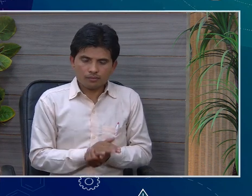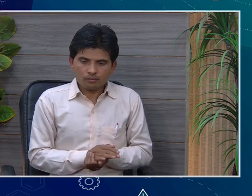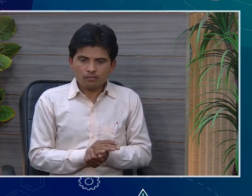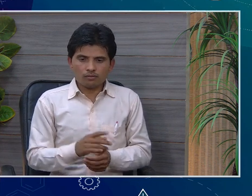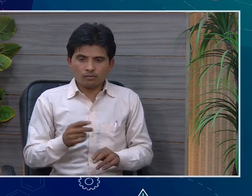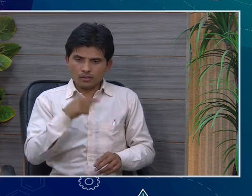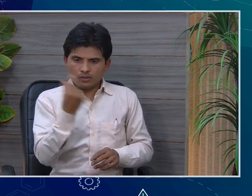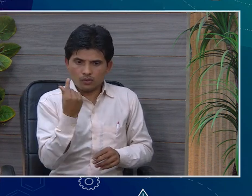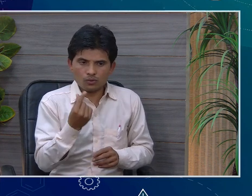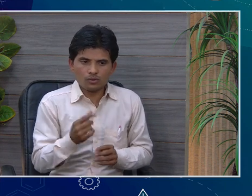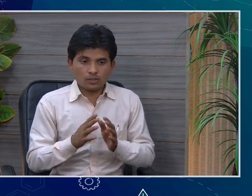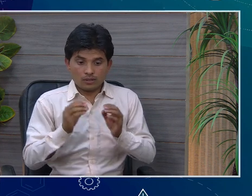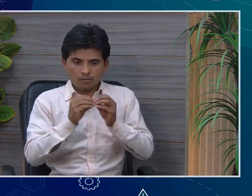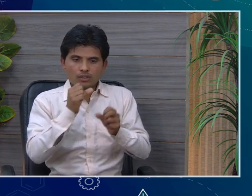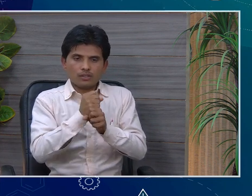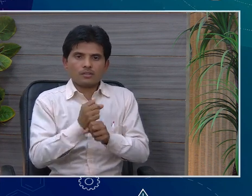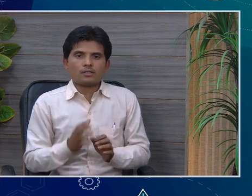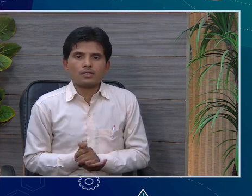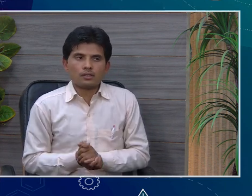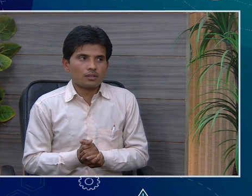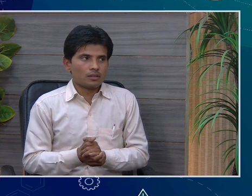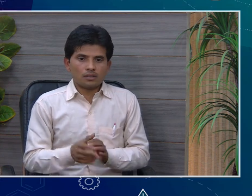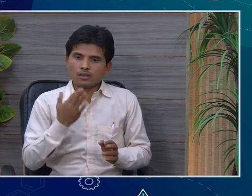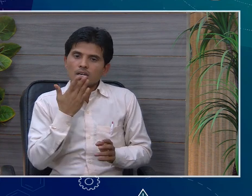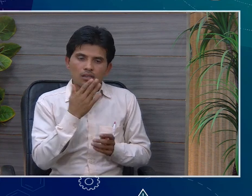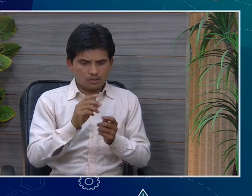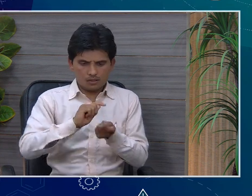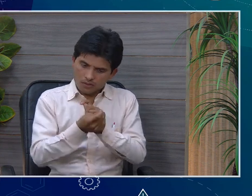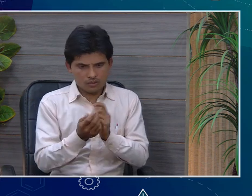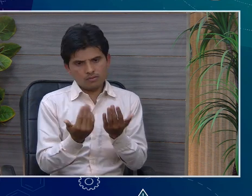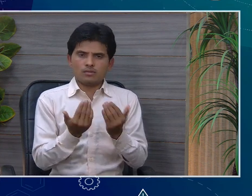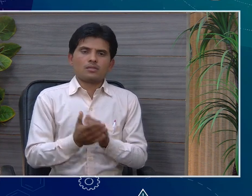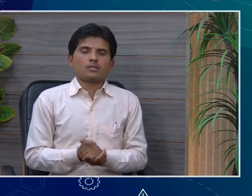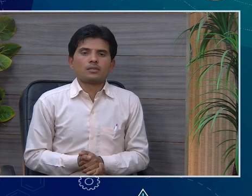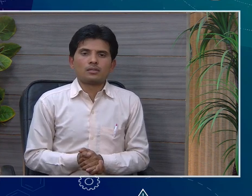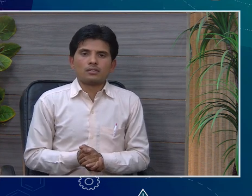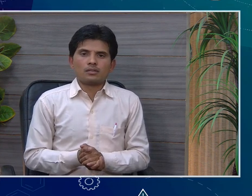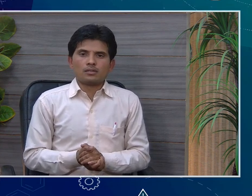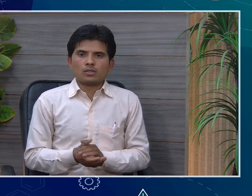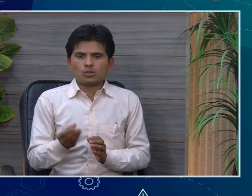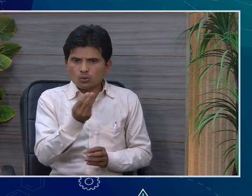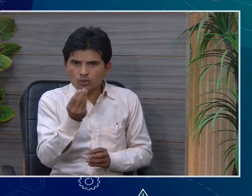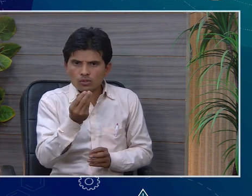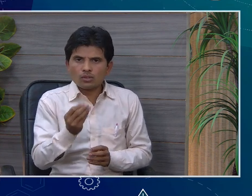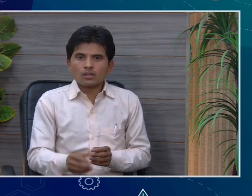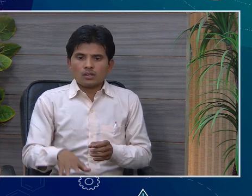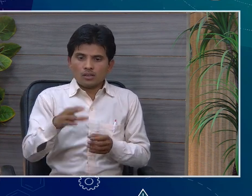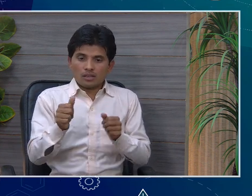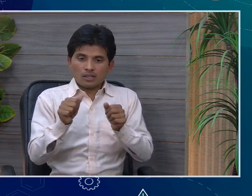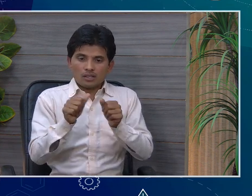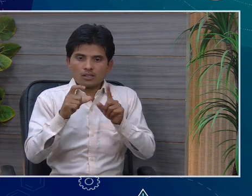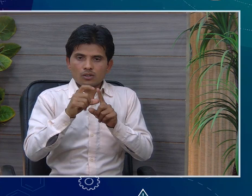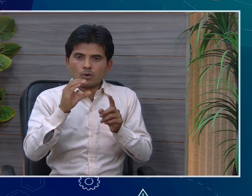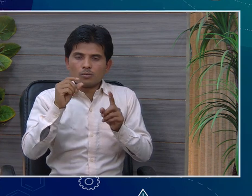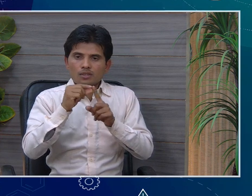वह भी यूज़ नहीं करें तो साथ एक बड़ी है जो कि बताएगा कि आपका कलर चेंज हो गया है तो इतने छोटे से एडाप्टेशन के साथ ही वह बच्चा भी उतनी ही